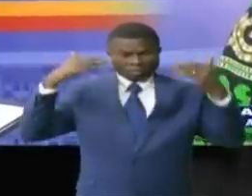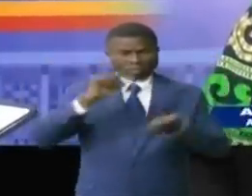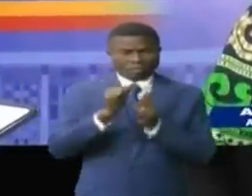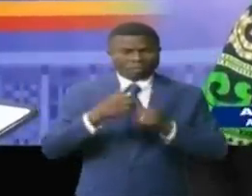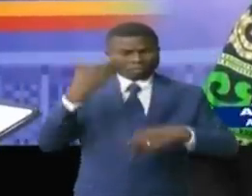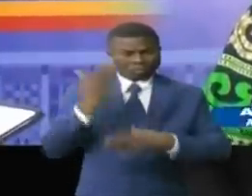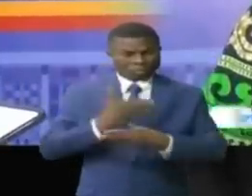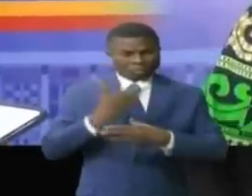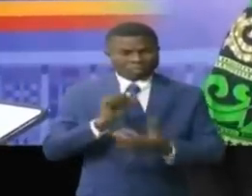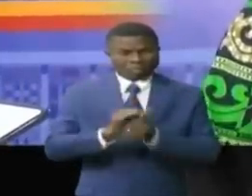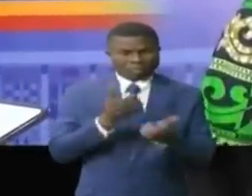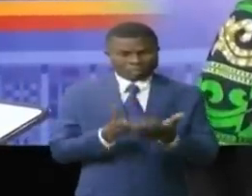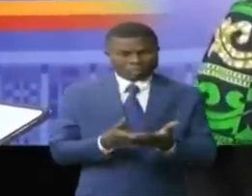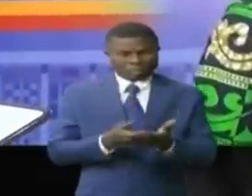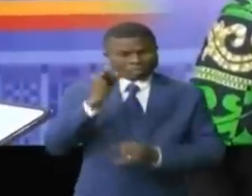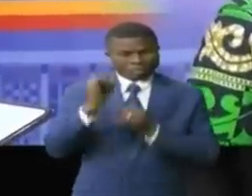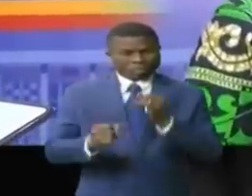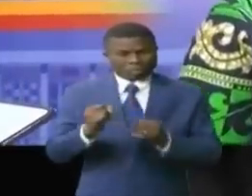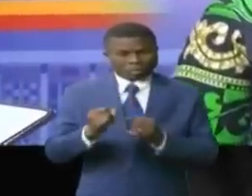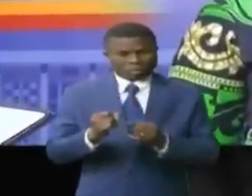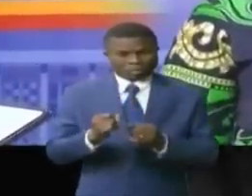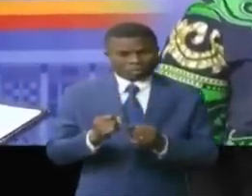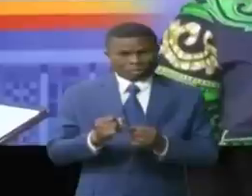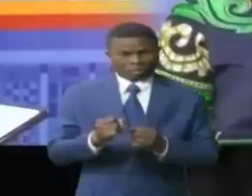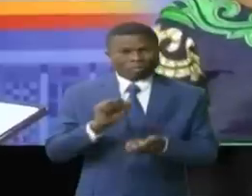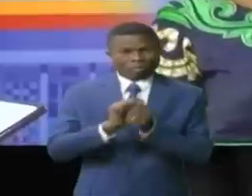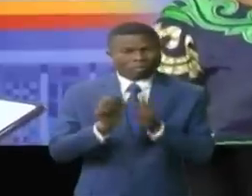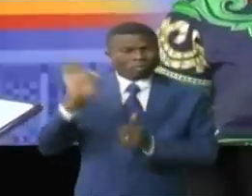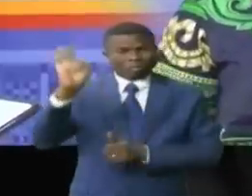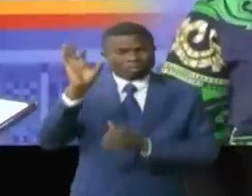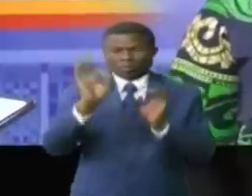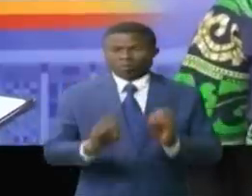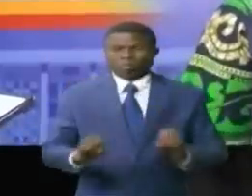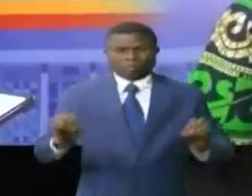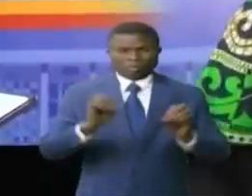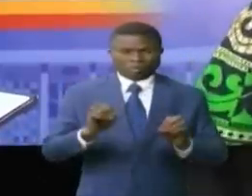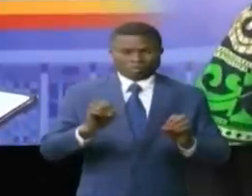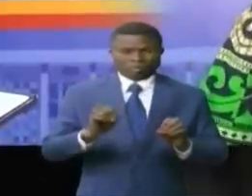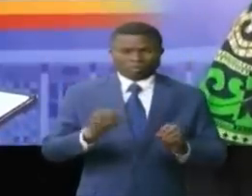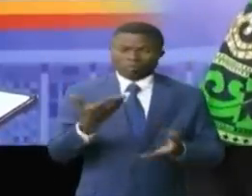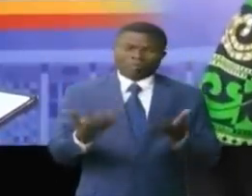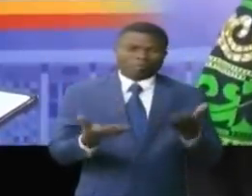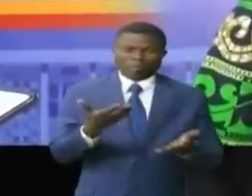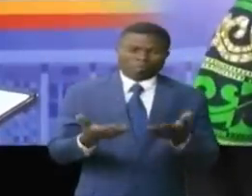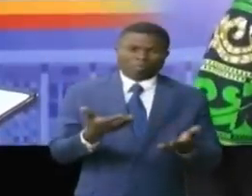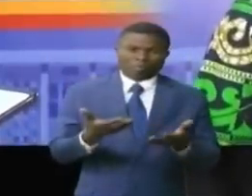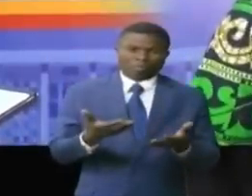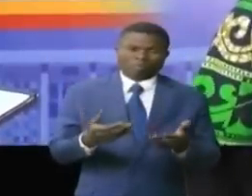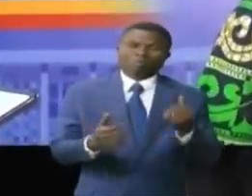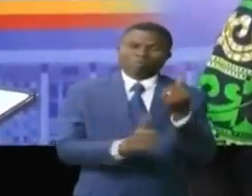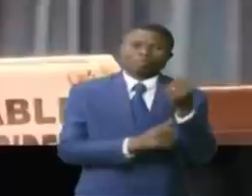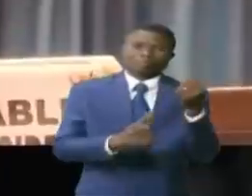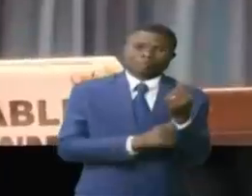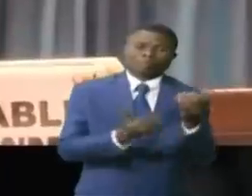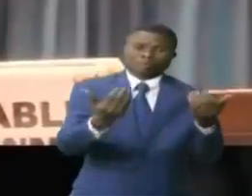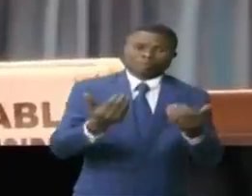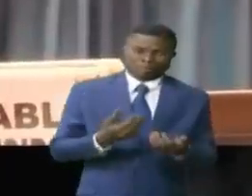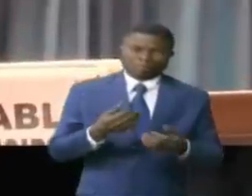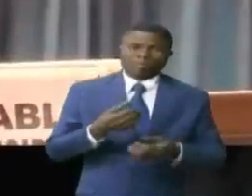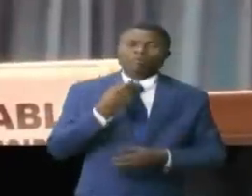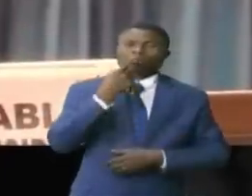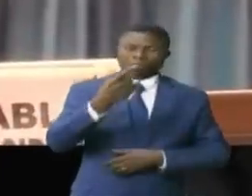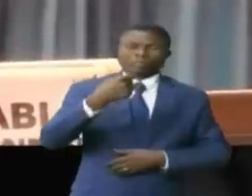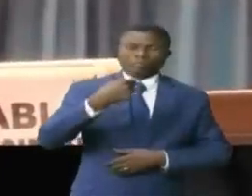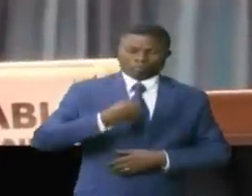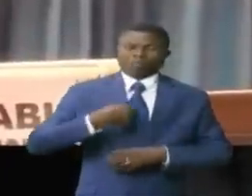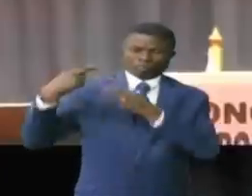domaines. Même ceux qui ne sont pas des environnementalistes ou des personnes qui veulent se déclarer comme